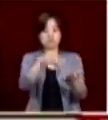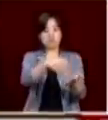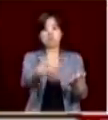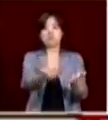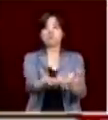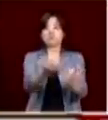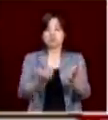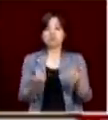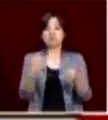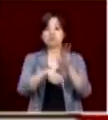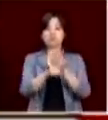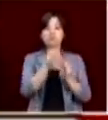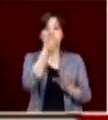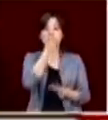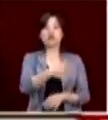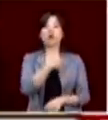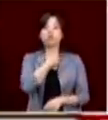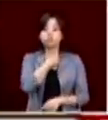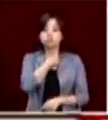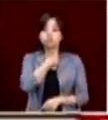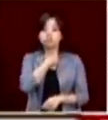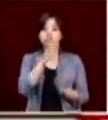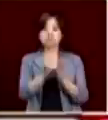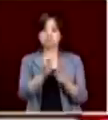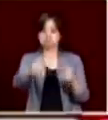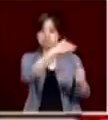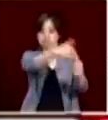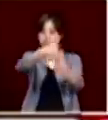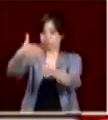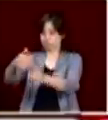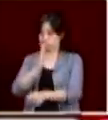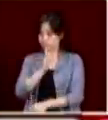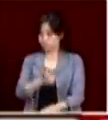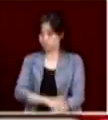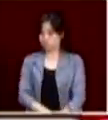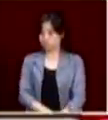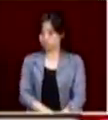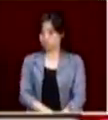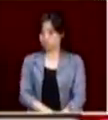前，表示参选的意愿，拢爱开除党籍的款。